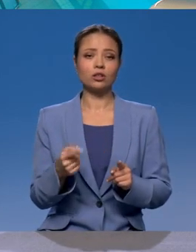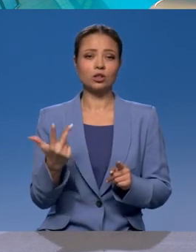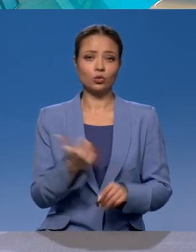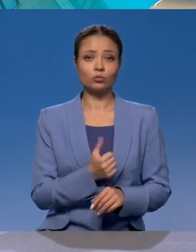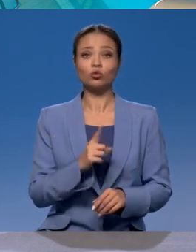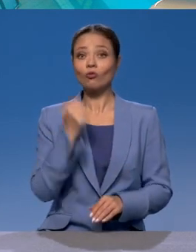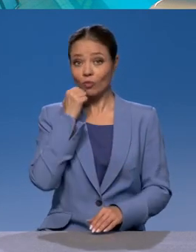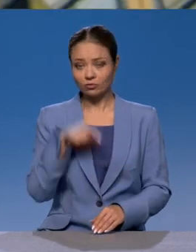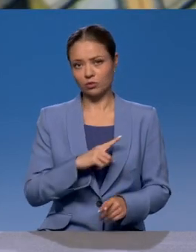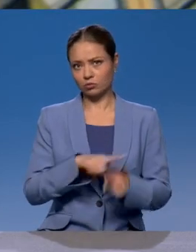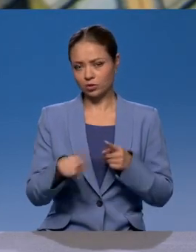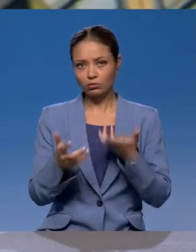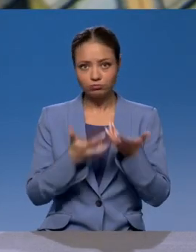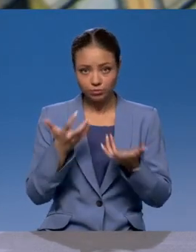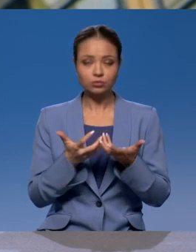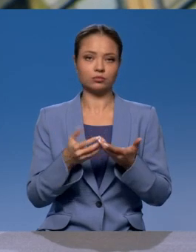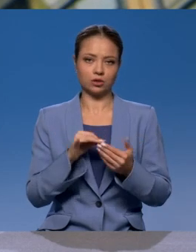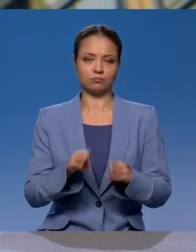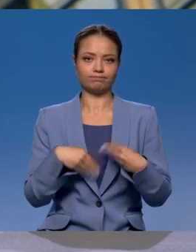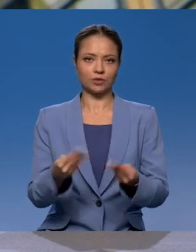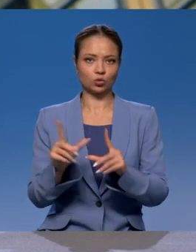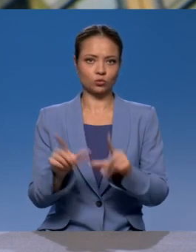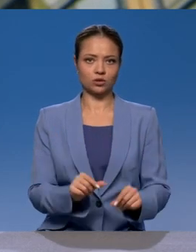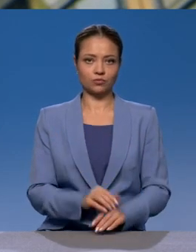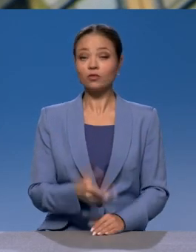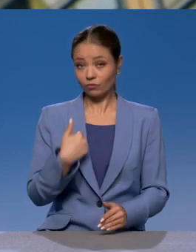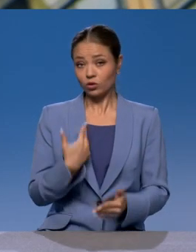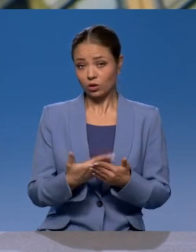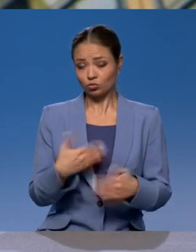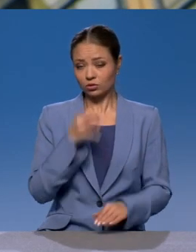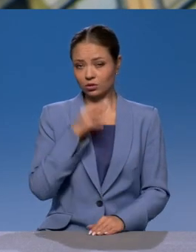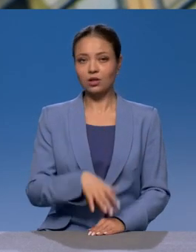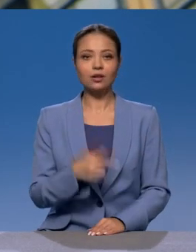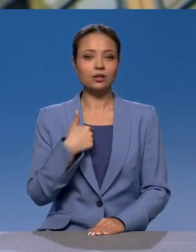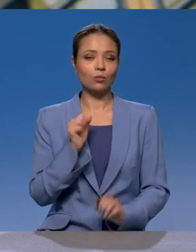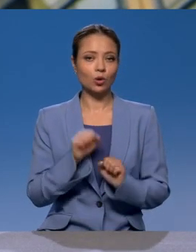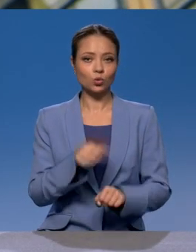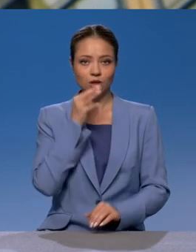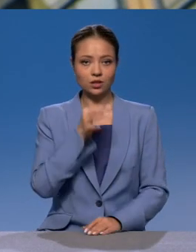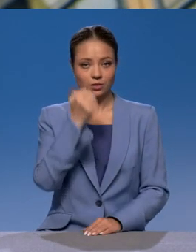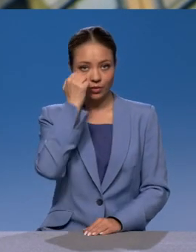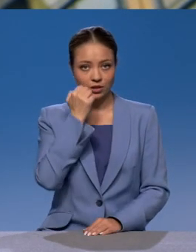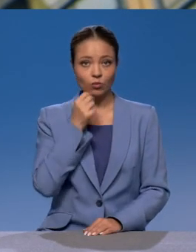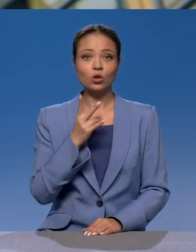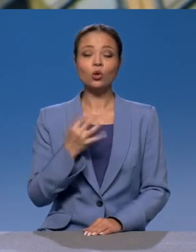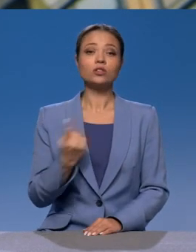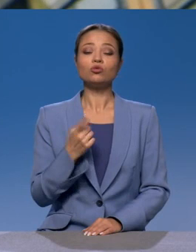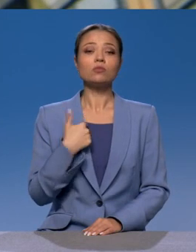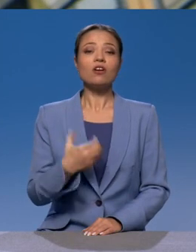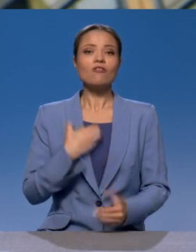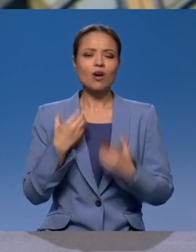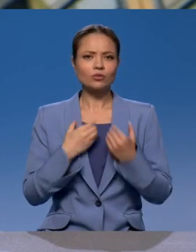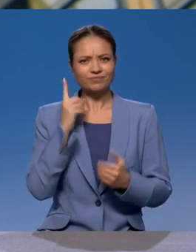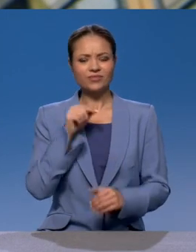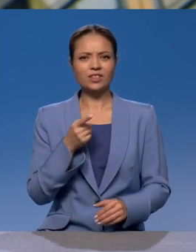быстро рассмотрели и дали нам субсидию. Об этом я и сказала. Могу сказать спасибо. Единственное, что меня волнует, знаете, как немножко